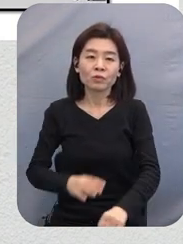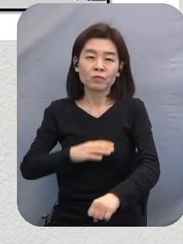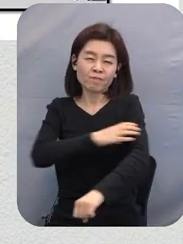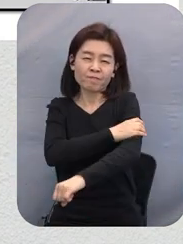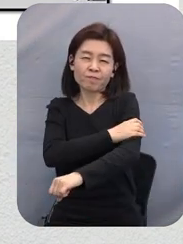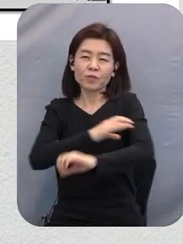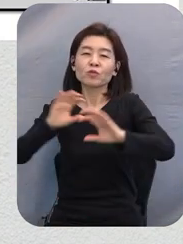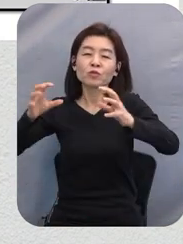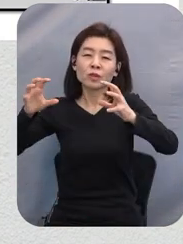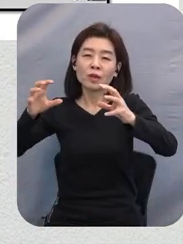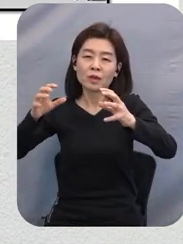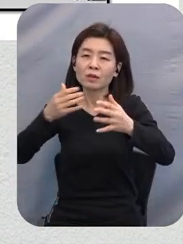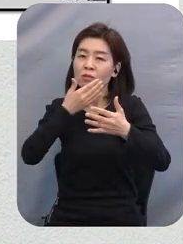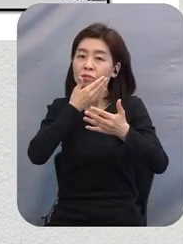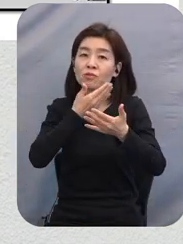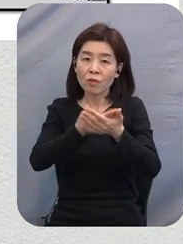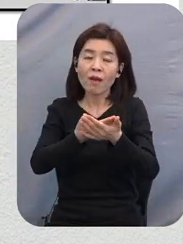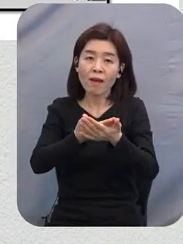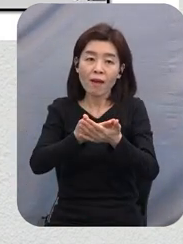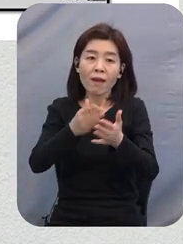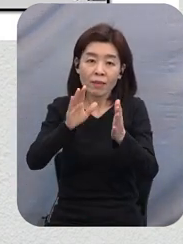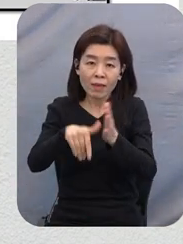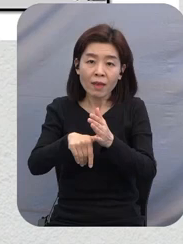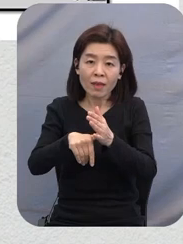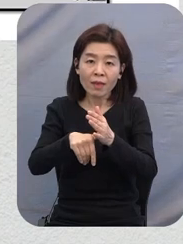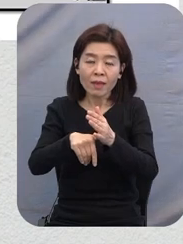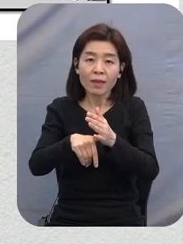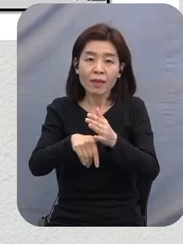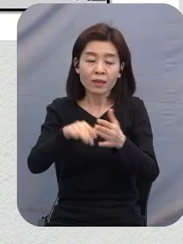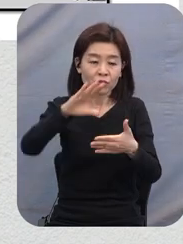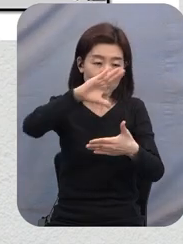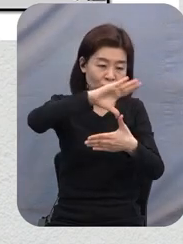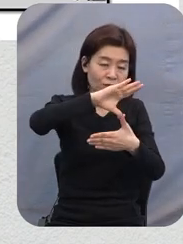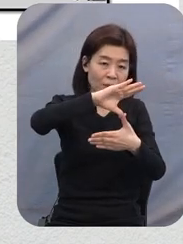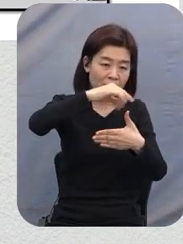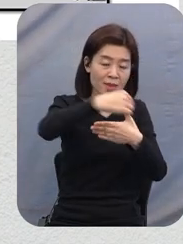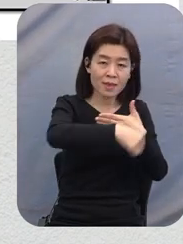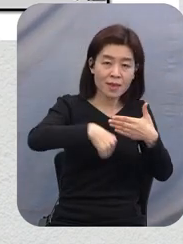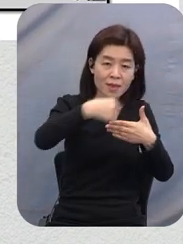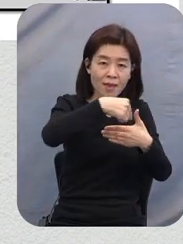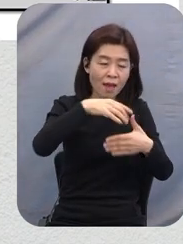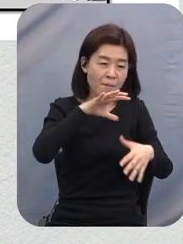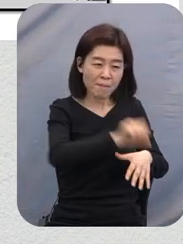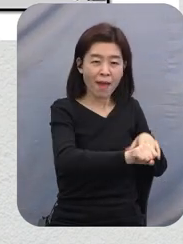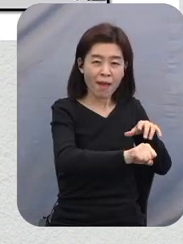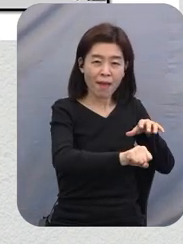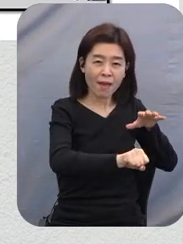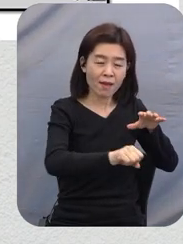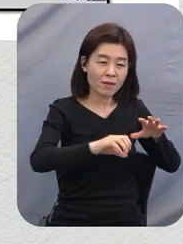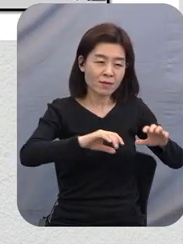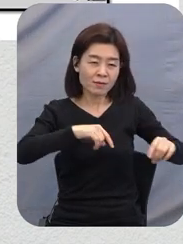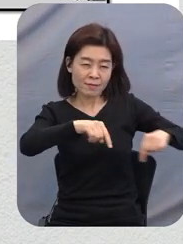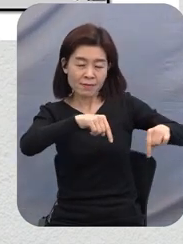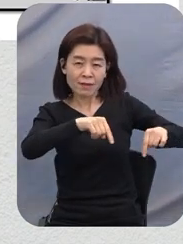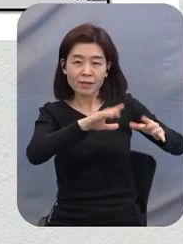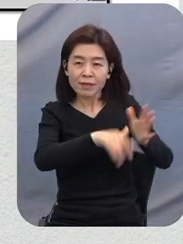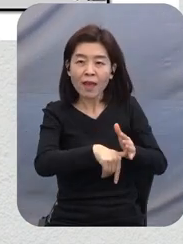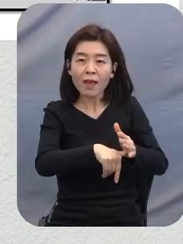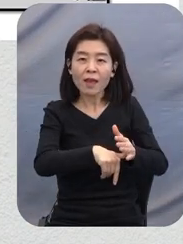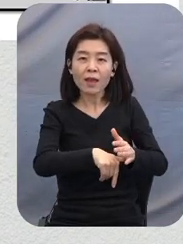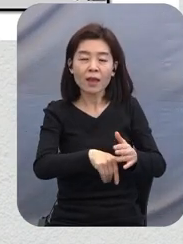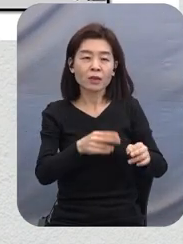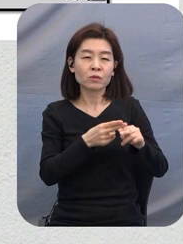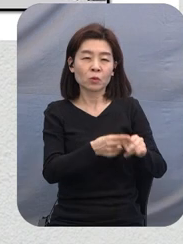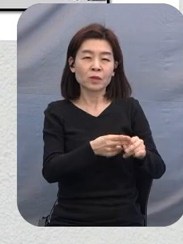중요한 시기였습니다. 이때 미국이 중남미 국가에 자기 식민지를 만들고 거기에 독재자들을 세웠어요.